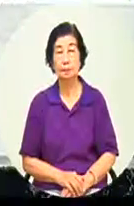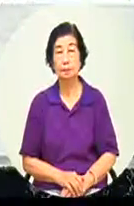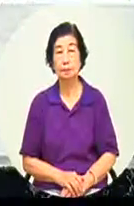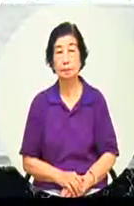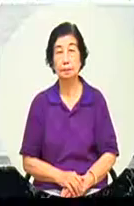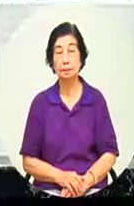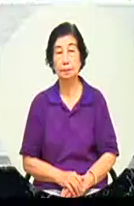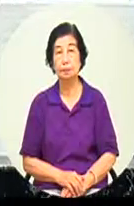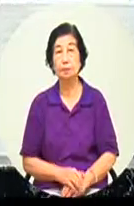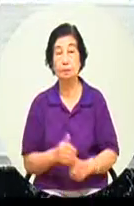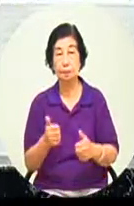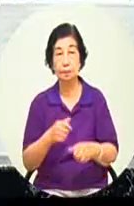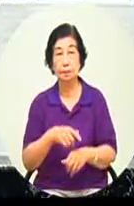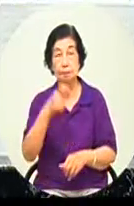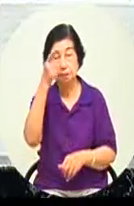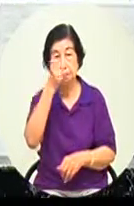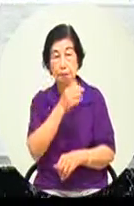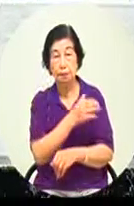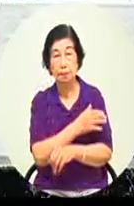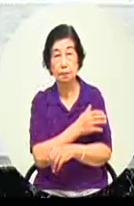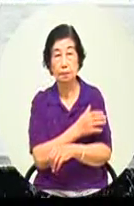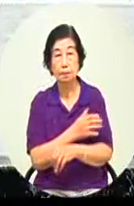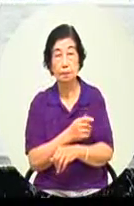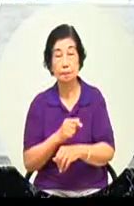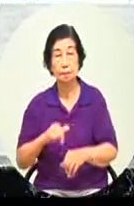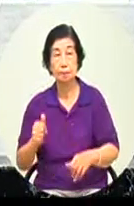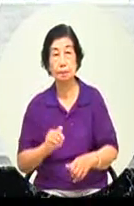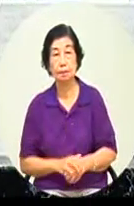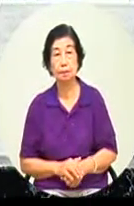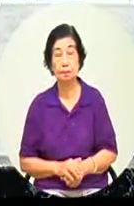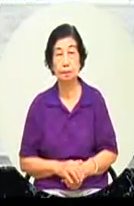好，谢谢黄议员的咨询哈。那上午的议